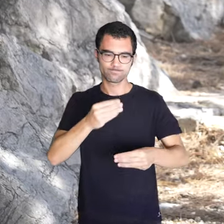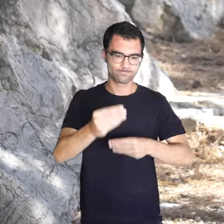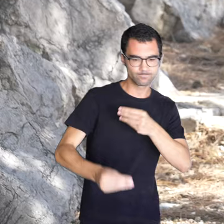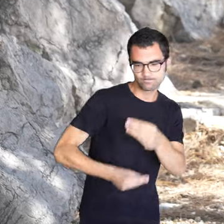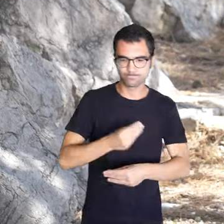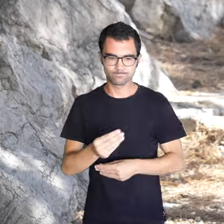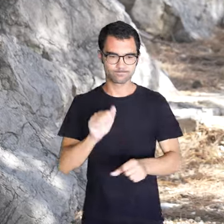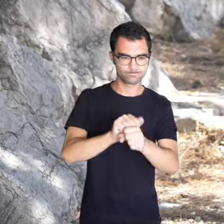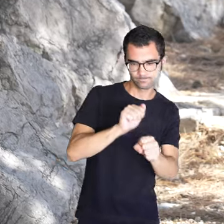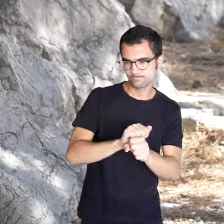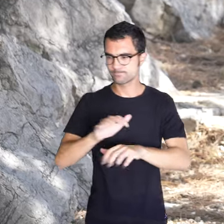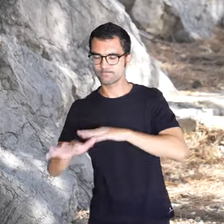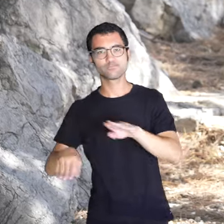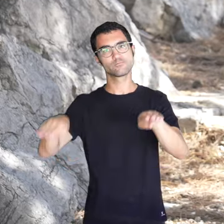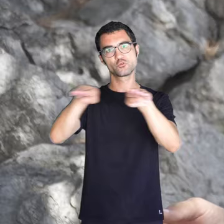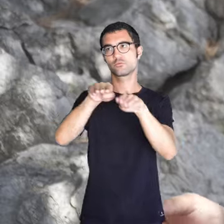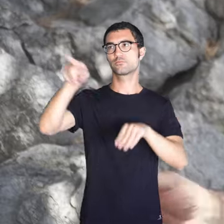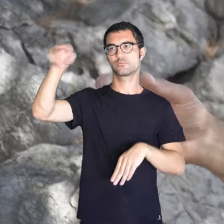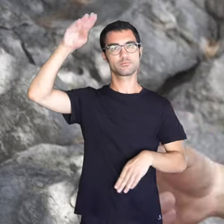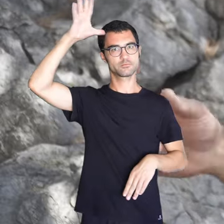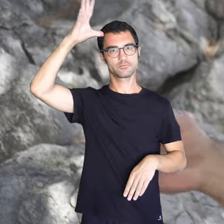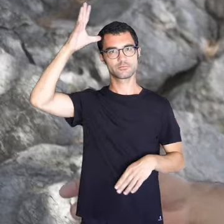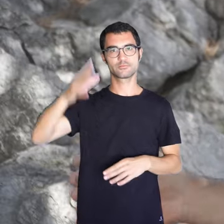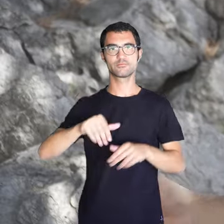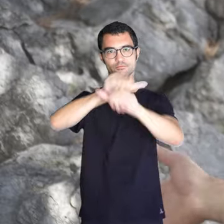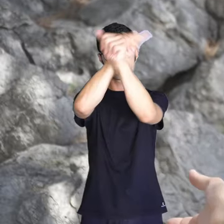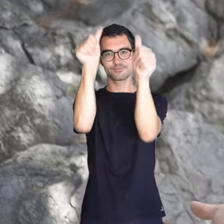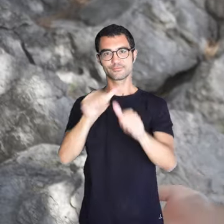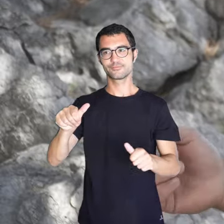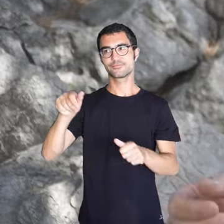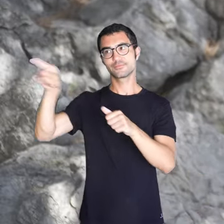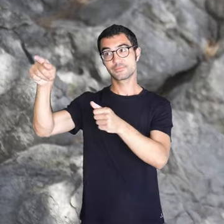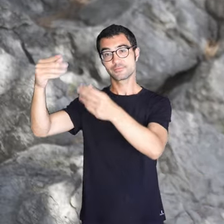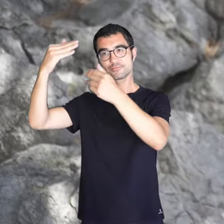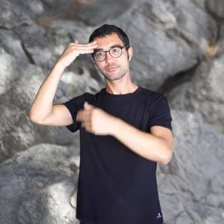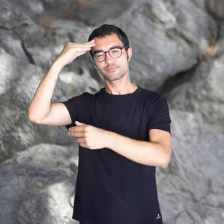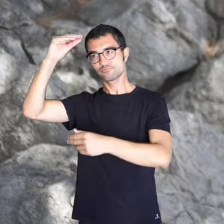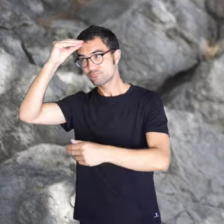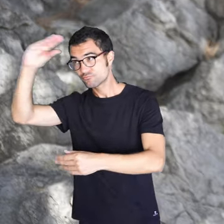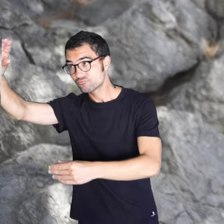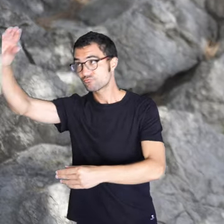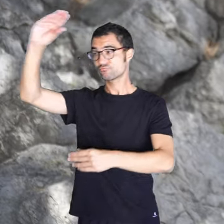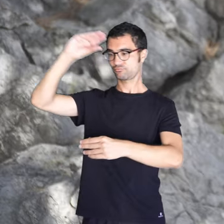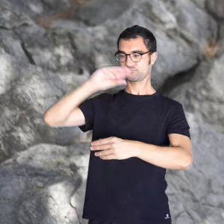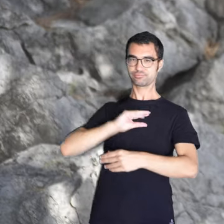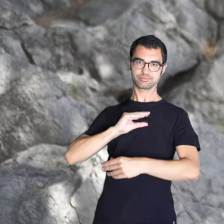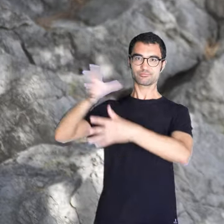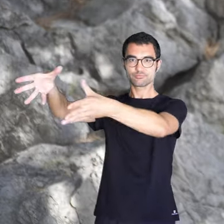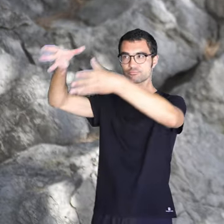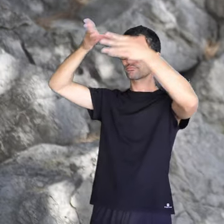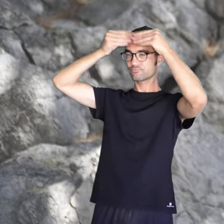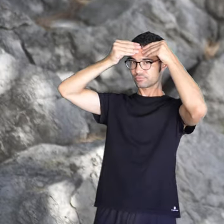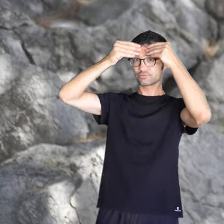l'hora de fer les coses, o sigui, tinc el mateix model que mon pare, o sigui que si ho faig com